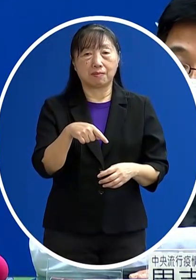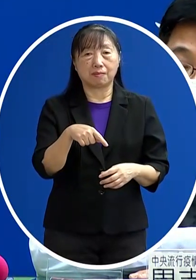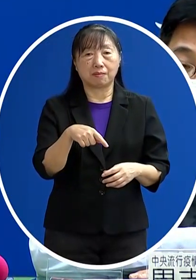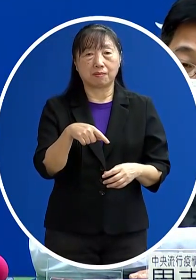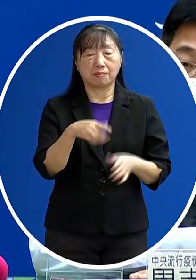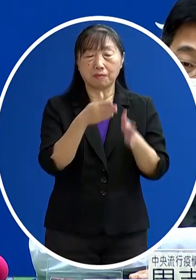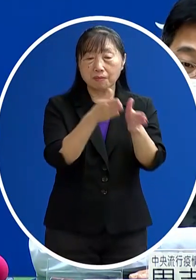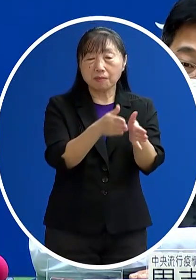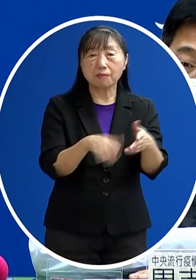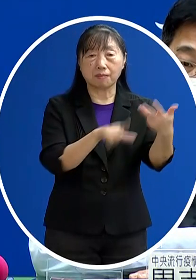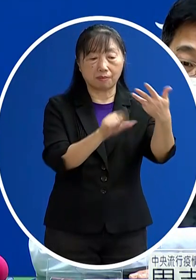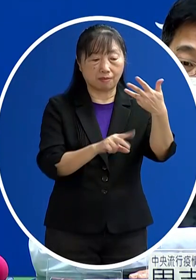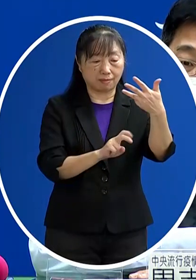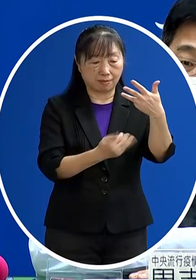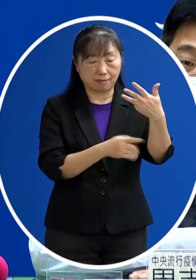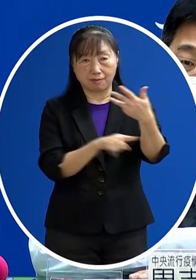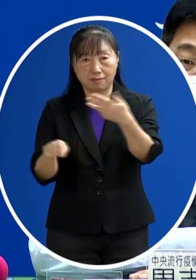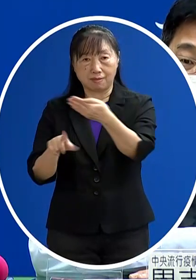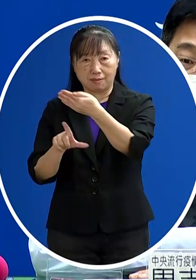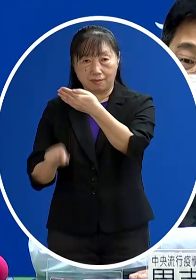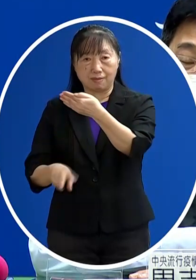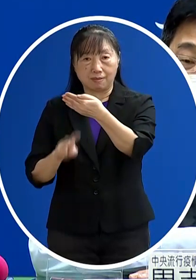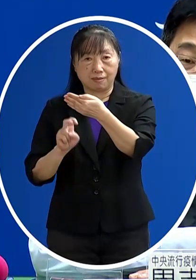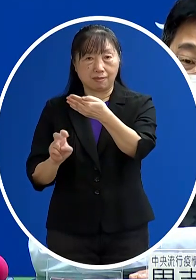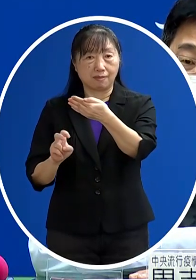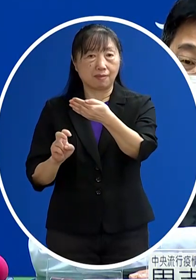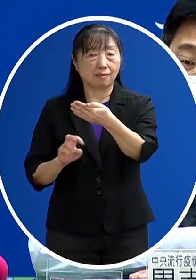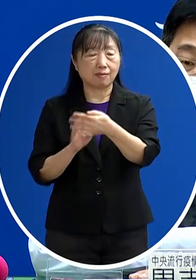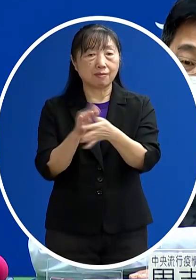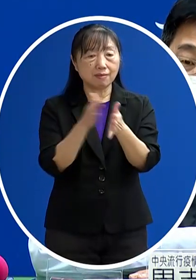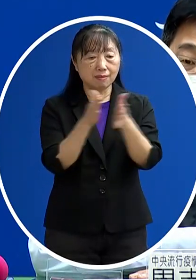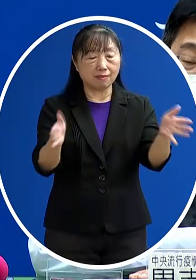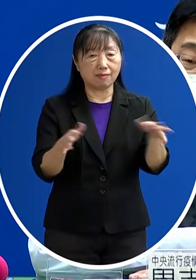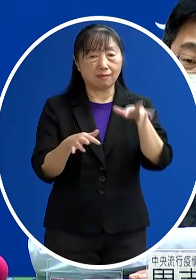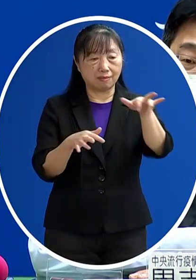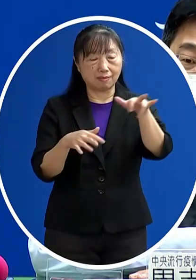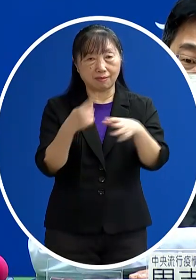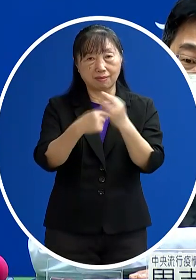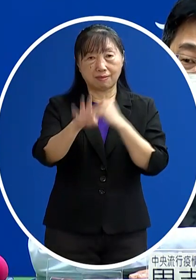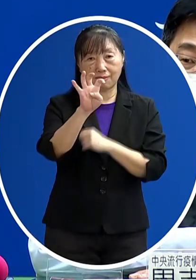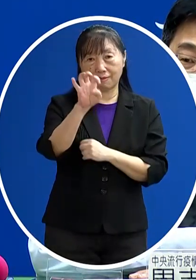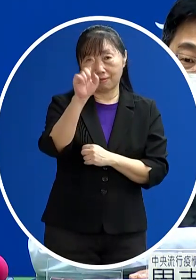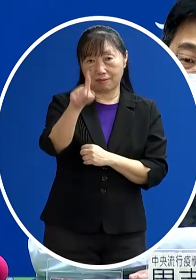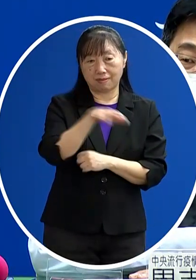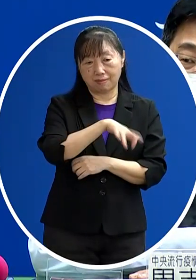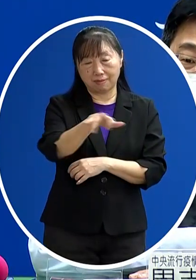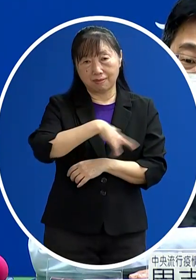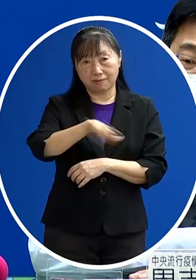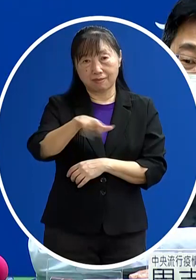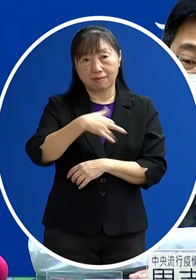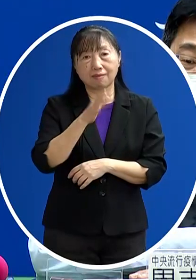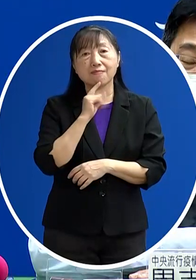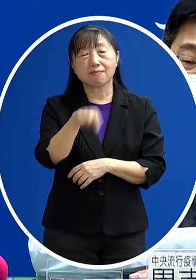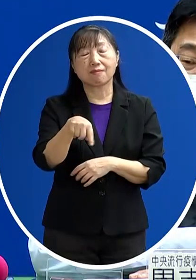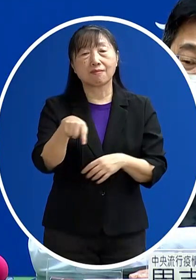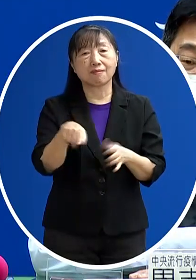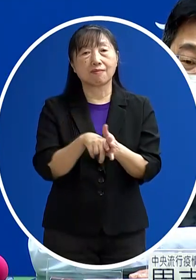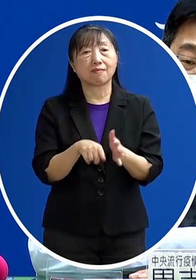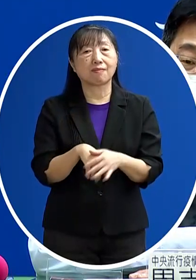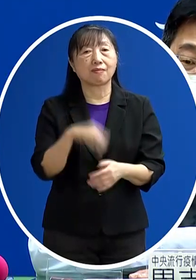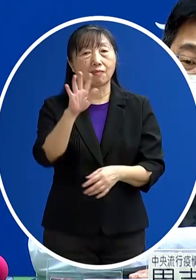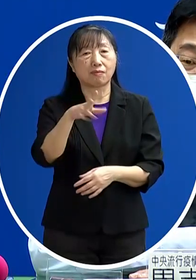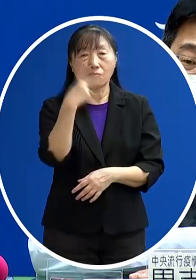29到9月12號41個航班 有在這41個航班上有勾計發現有兩位這個